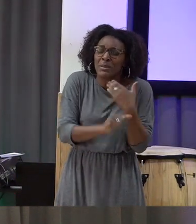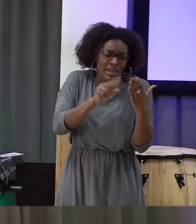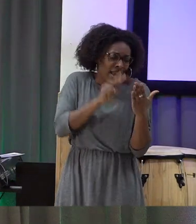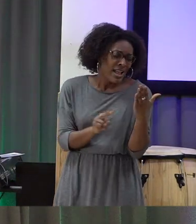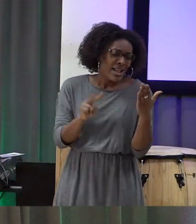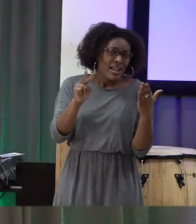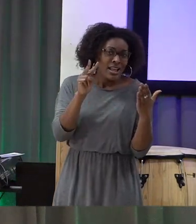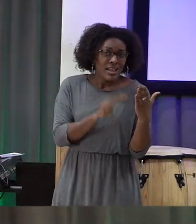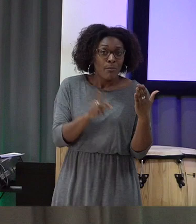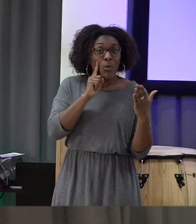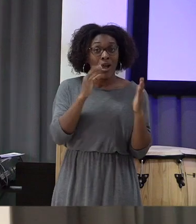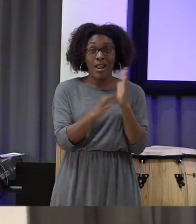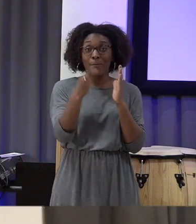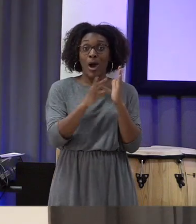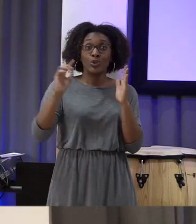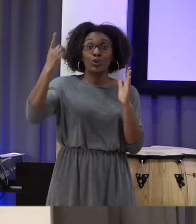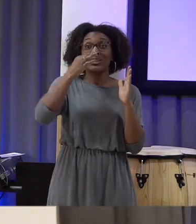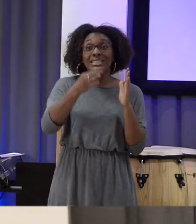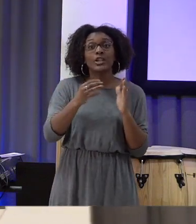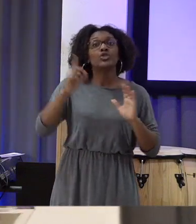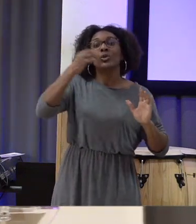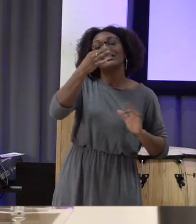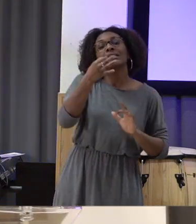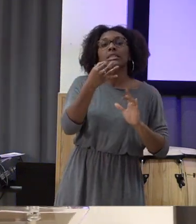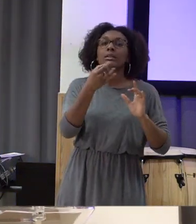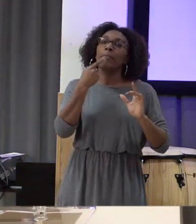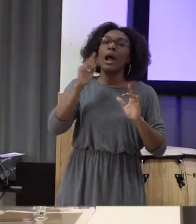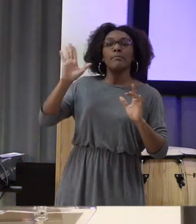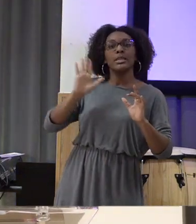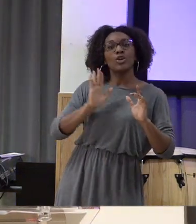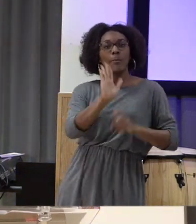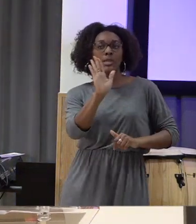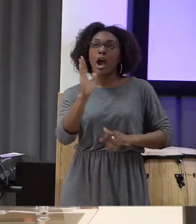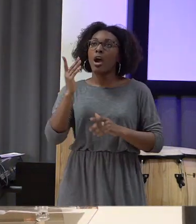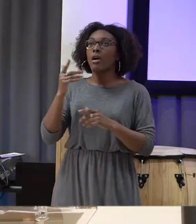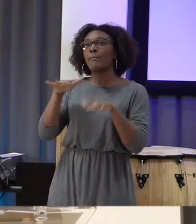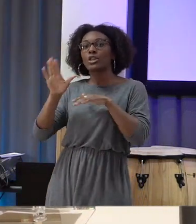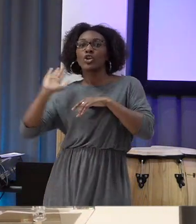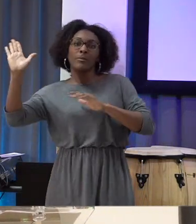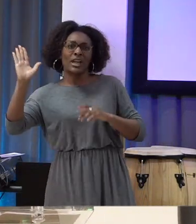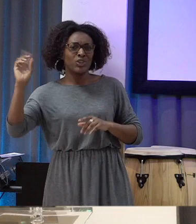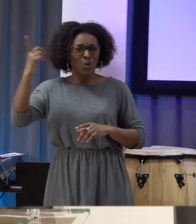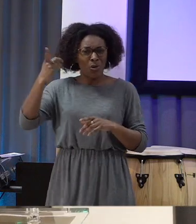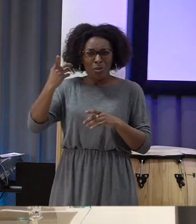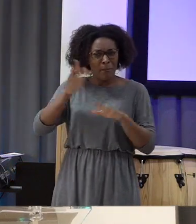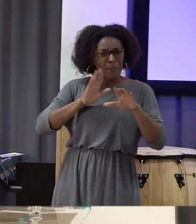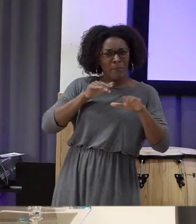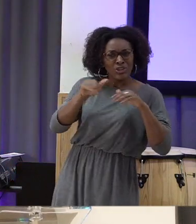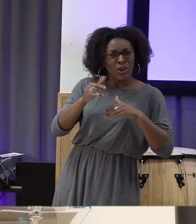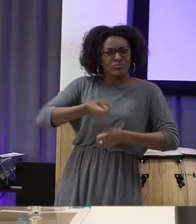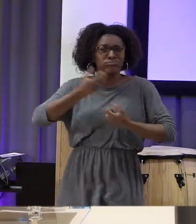Parce que la parole dit, le Seigneur parle tantôt d'une manière et tantôt d'une autre. Le verset qui t'a parlé